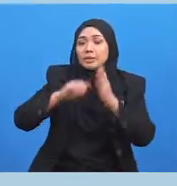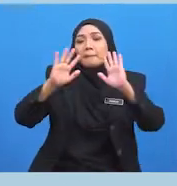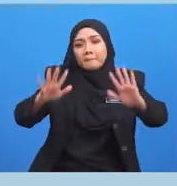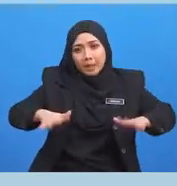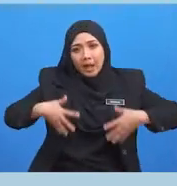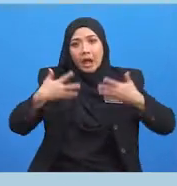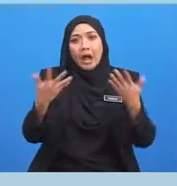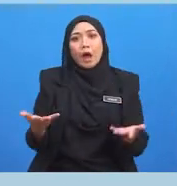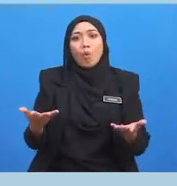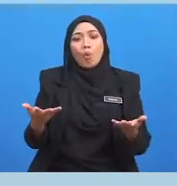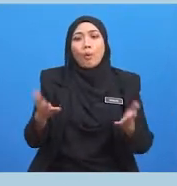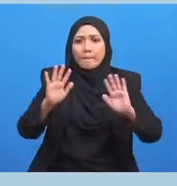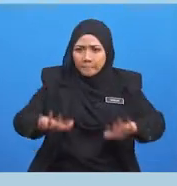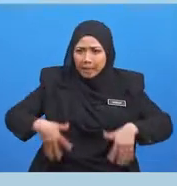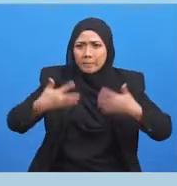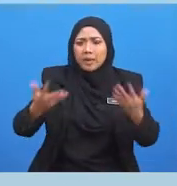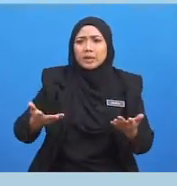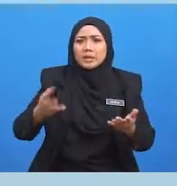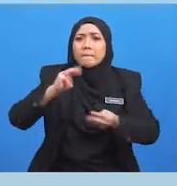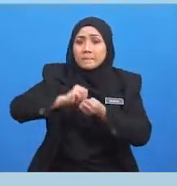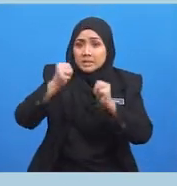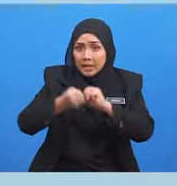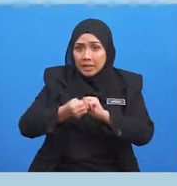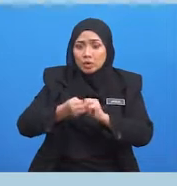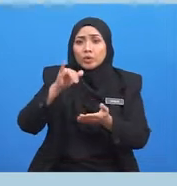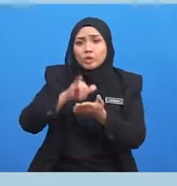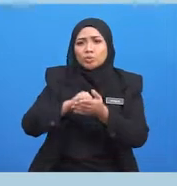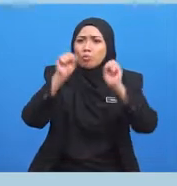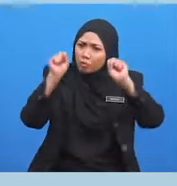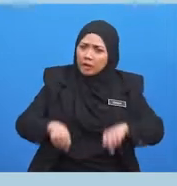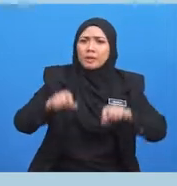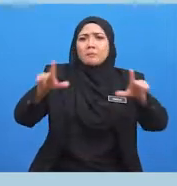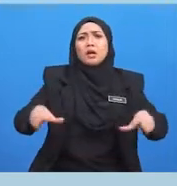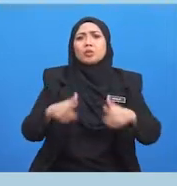bagaimana. Bagaimanakah masalah itu boleh berlaku?